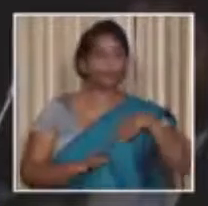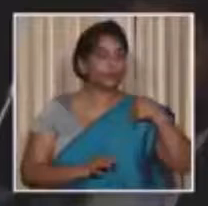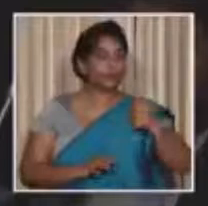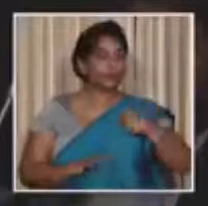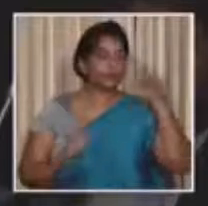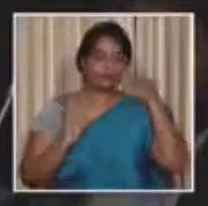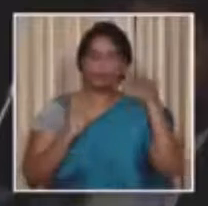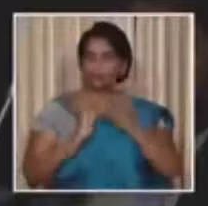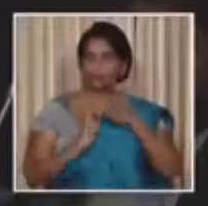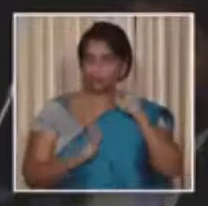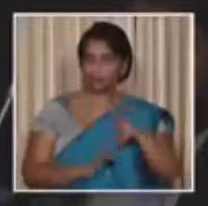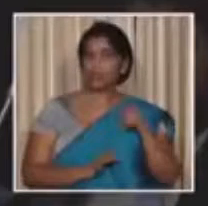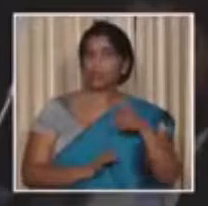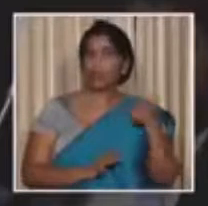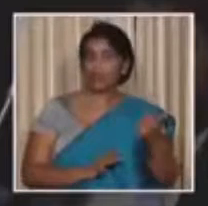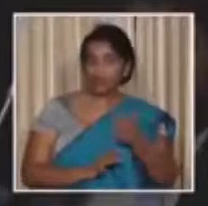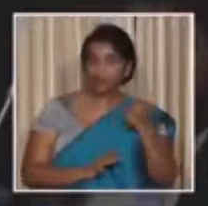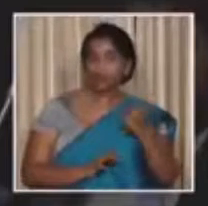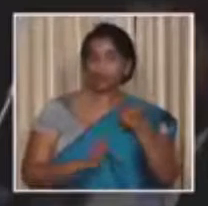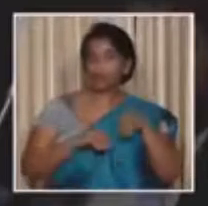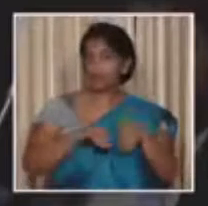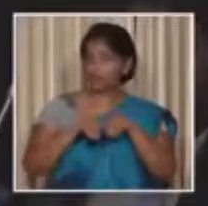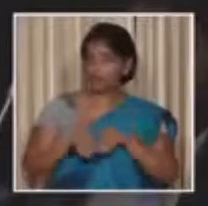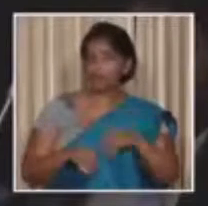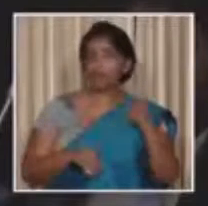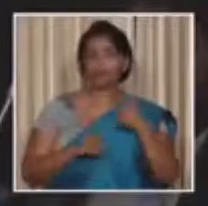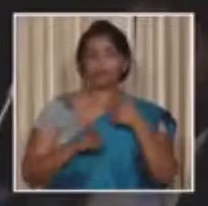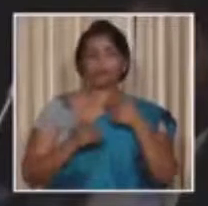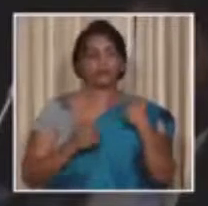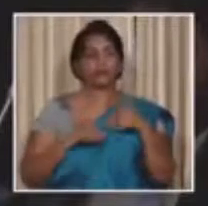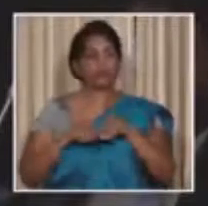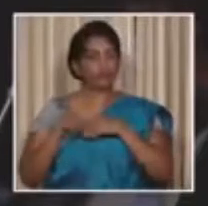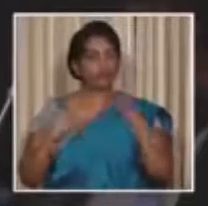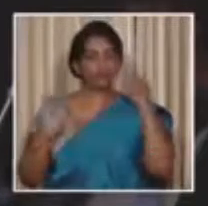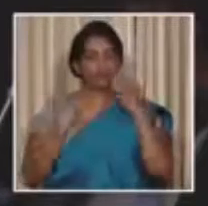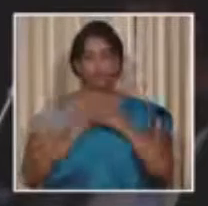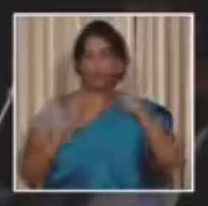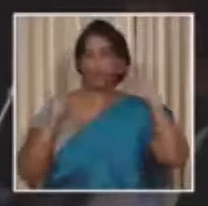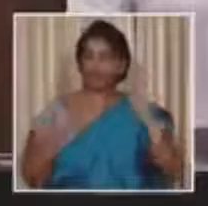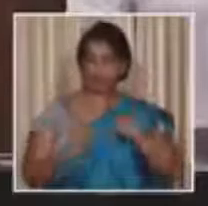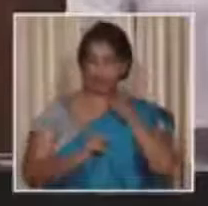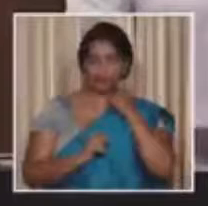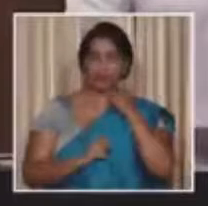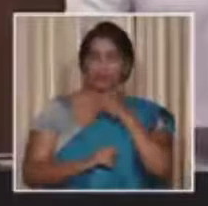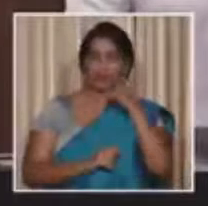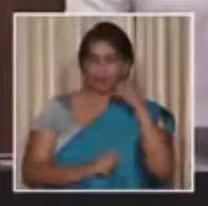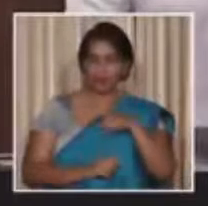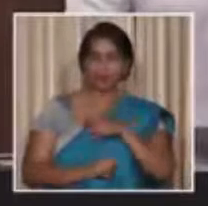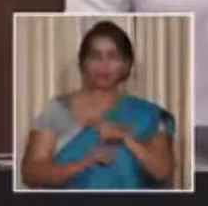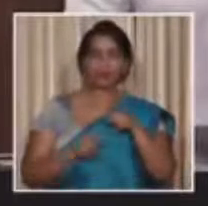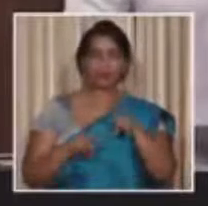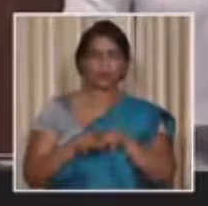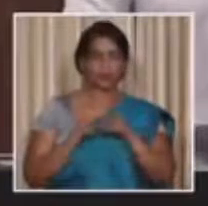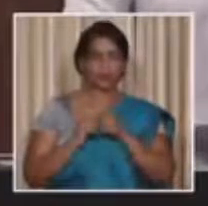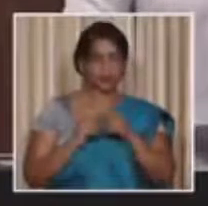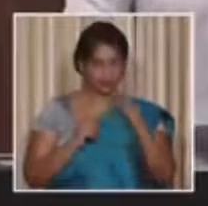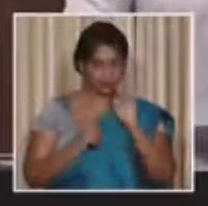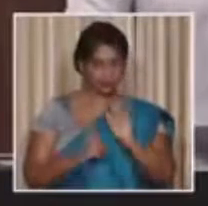තමයි අලුත් වගා වෙනුවෙනුත් නැවත වගා වෙනුවෙනුත් යොමුන පිරිස අඩු වෙලා තිබෙනවා. ඒ නිසා එම අඩුවීම හේතුවෙන්